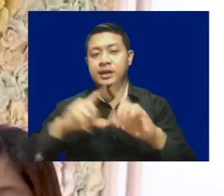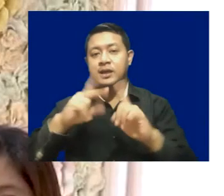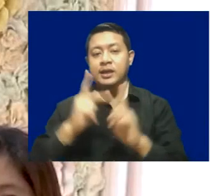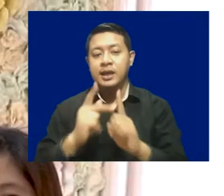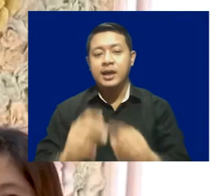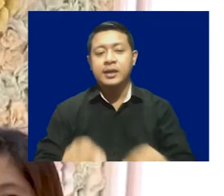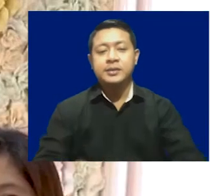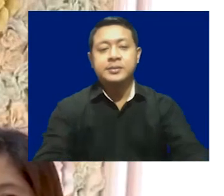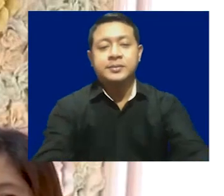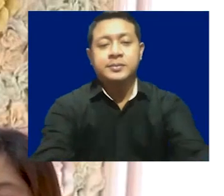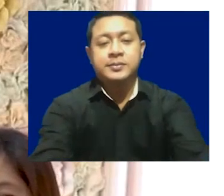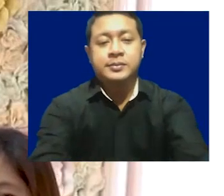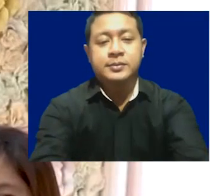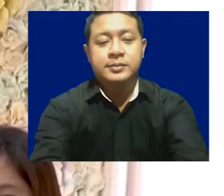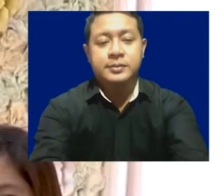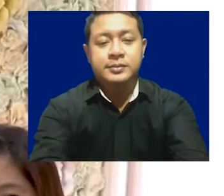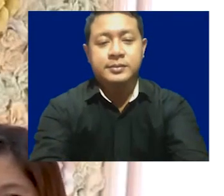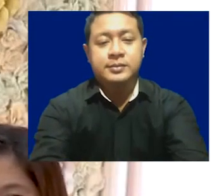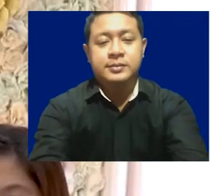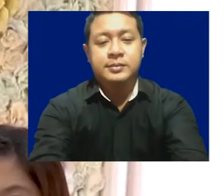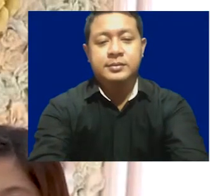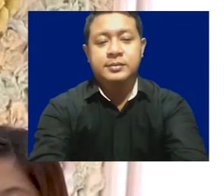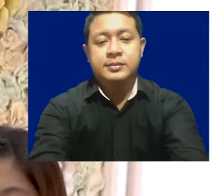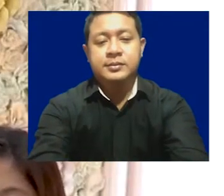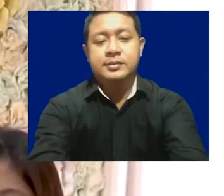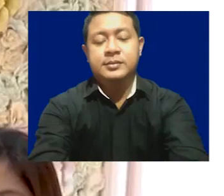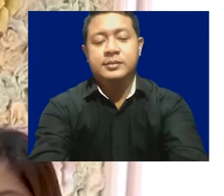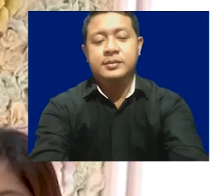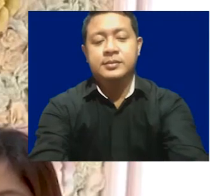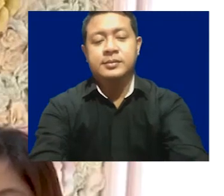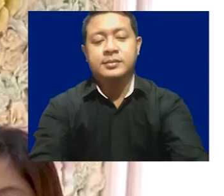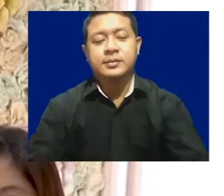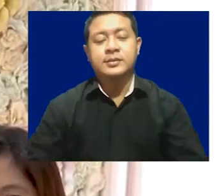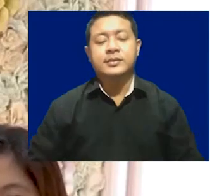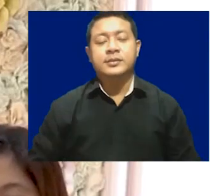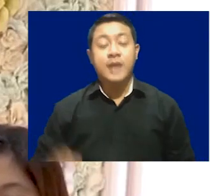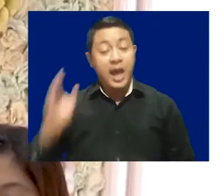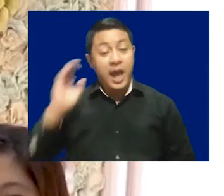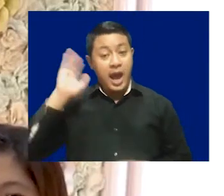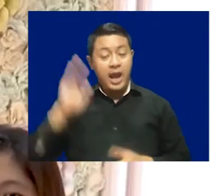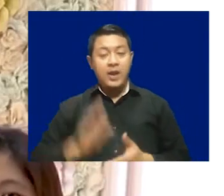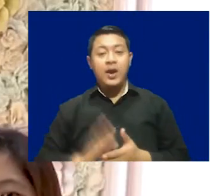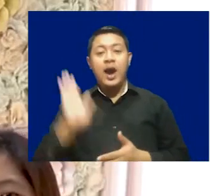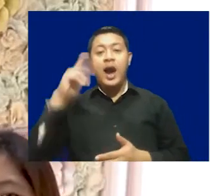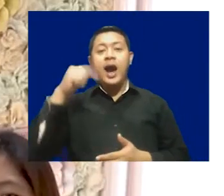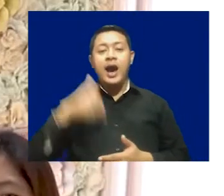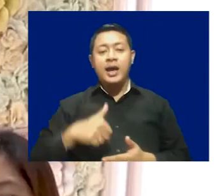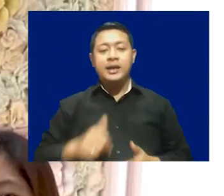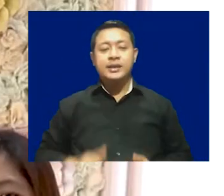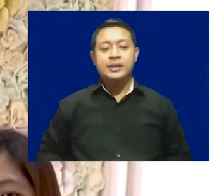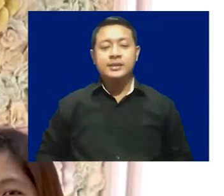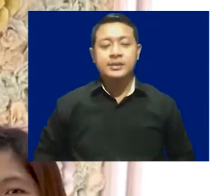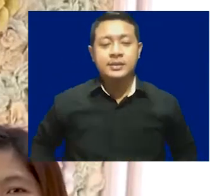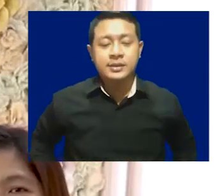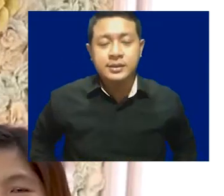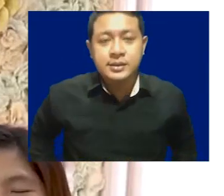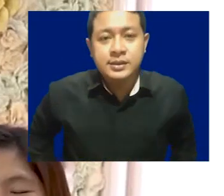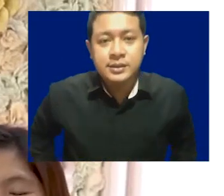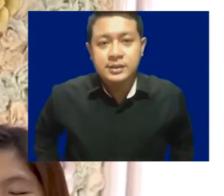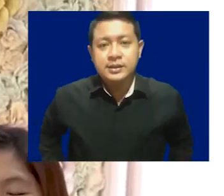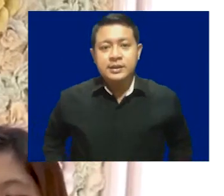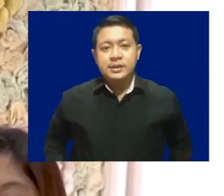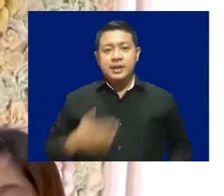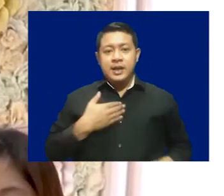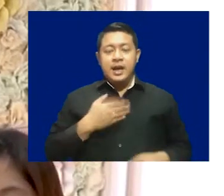Shalom Bapak Ibu. Kita hari ini punya satu kesempatan. Di era seperti ini kita masih bisa berkumpul